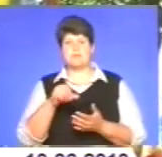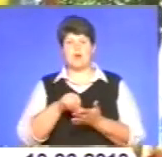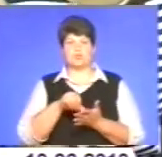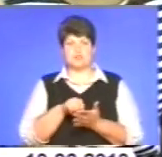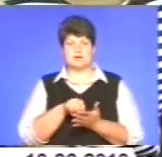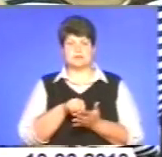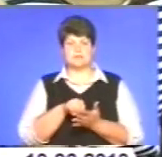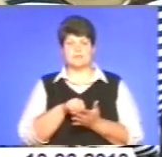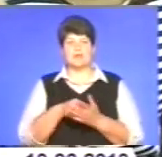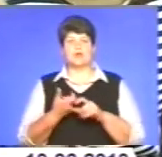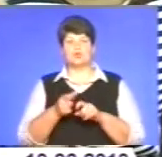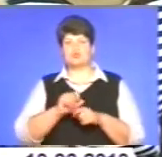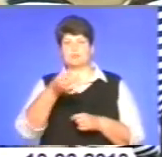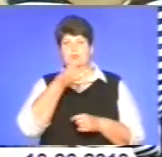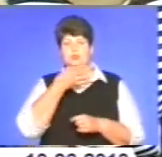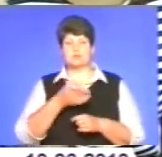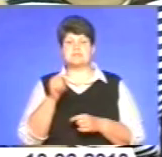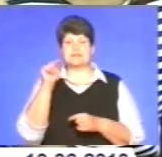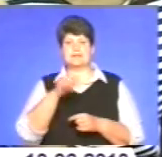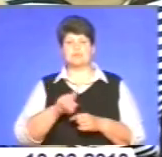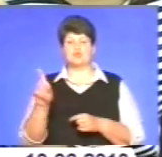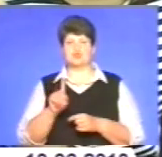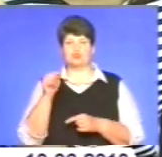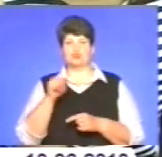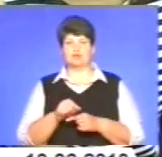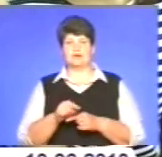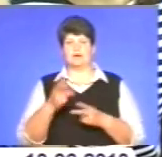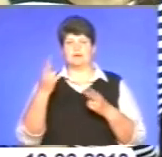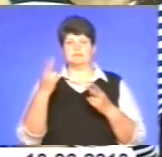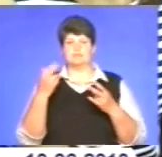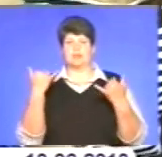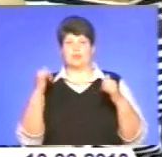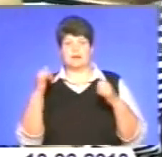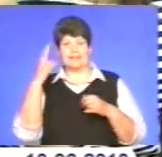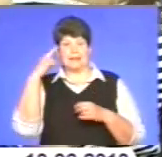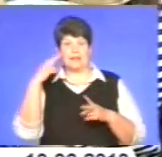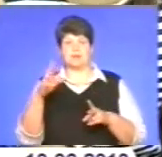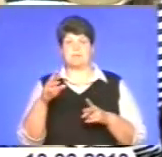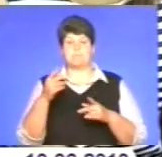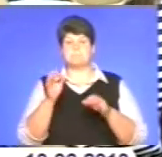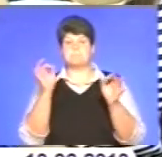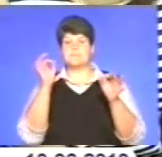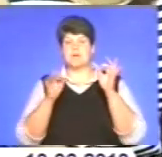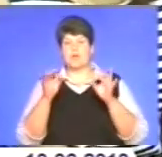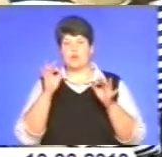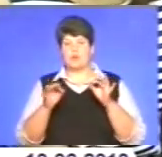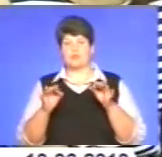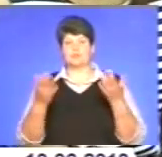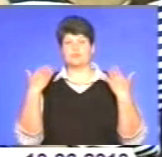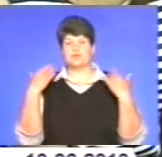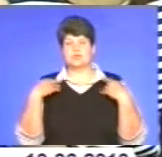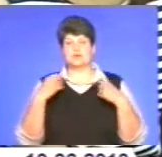учасниками. Дуже подобається насамперед тим, що тут така дика природа, є де відпочити, особливо коли зранку стоїш, так